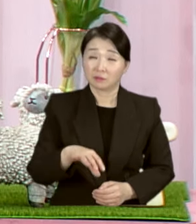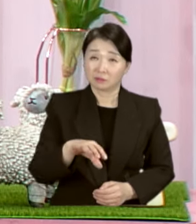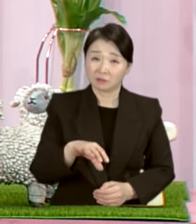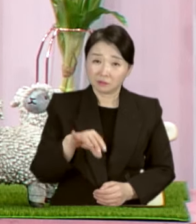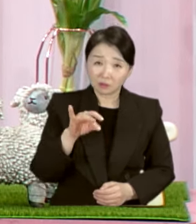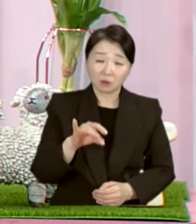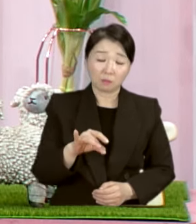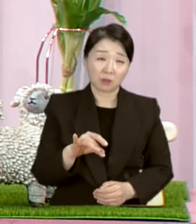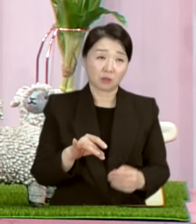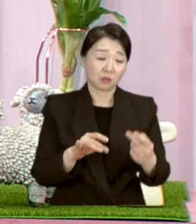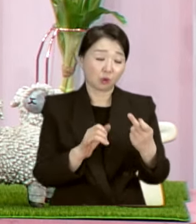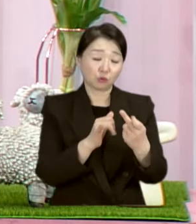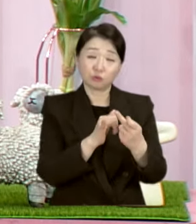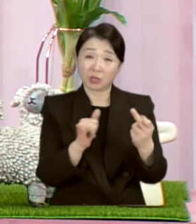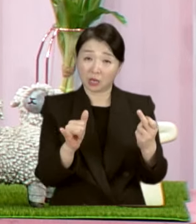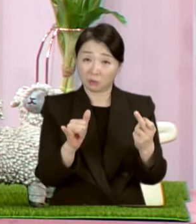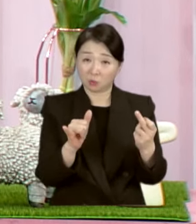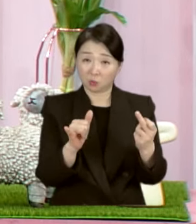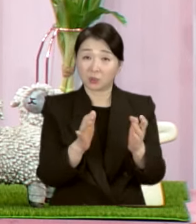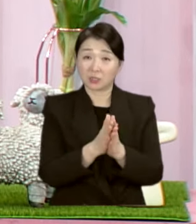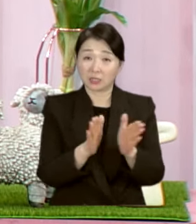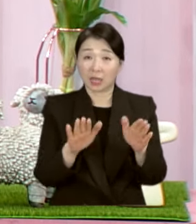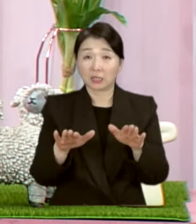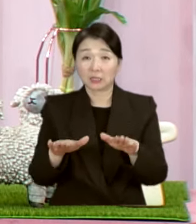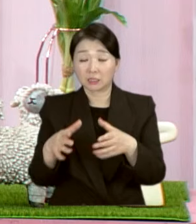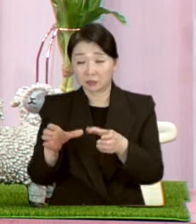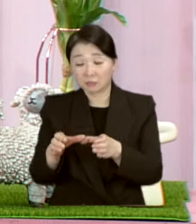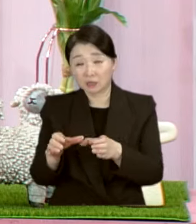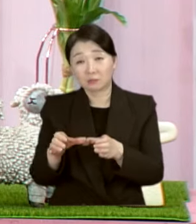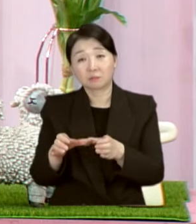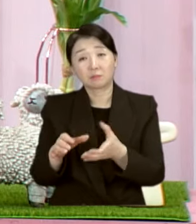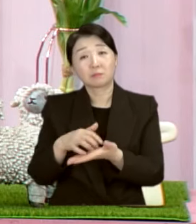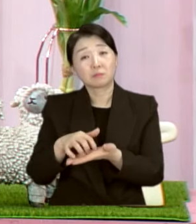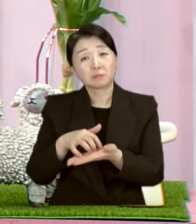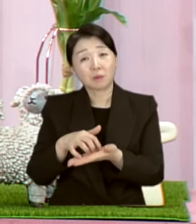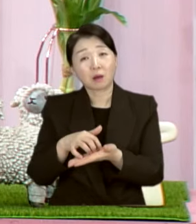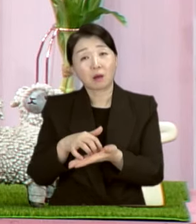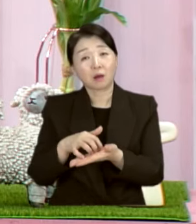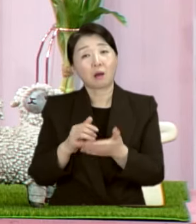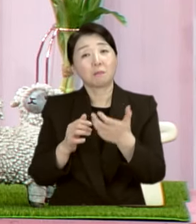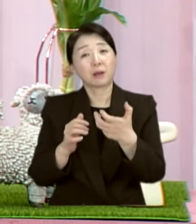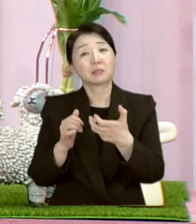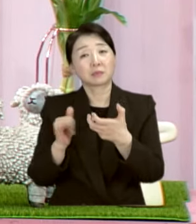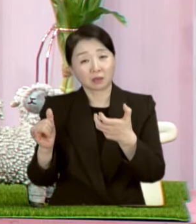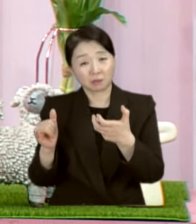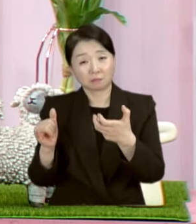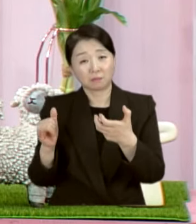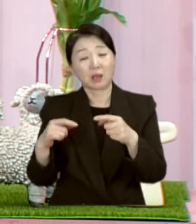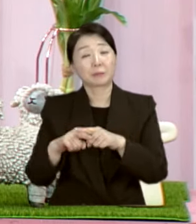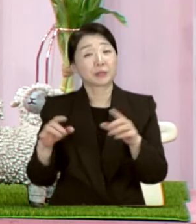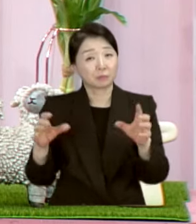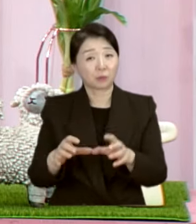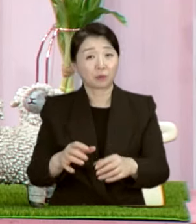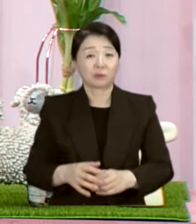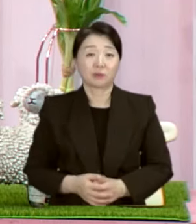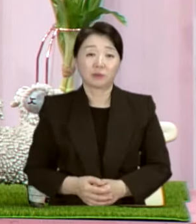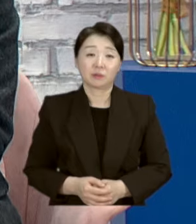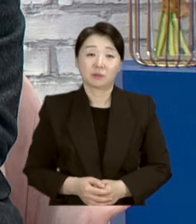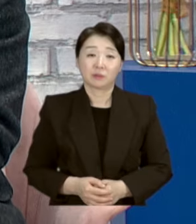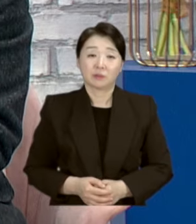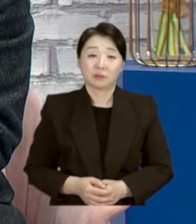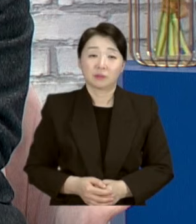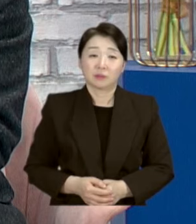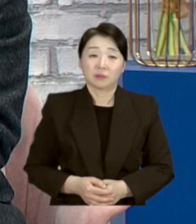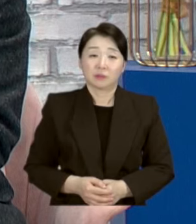처음에는 12명으로 작게 시작했는데 네. 지금은 그래도 주님의 은혜로 한 80명까지는 모인 것 같아요. 아니 근데